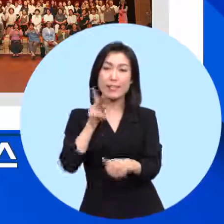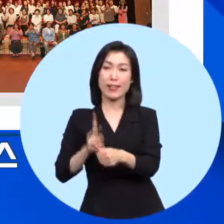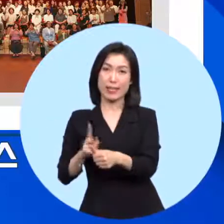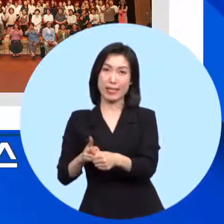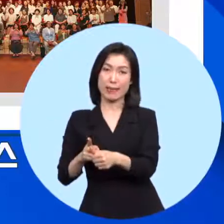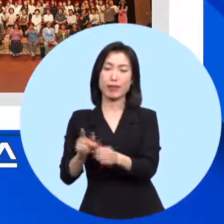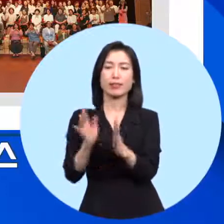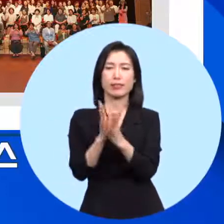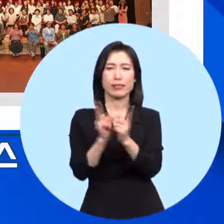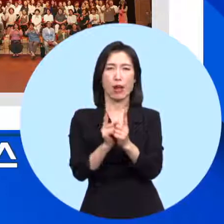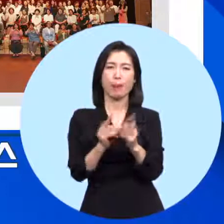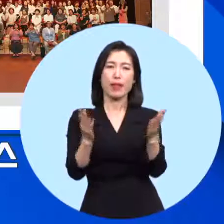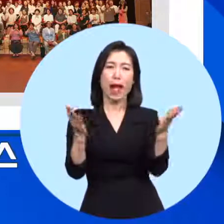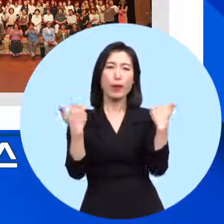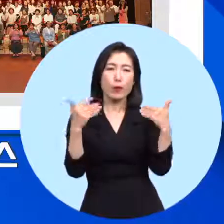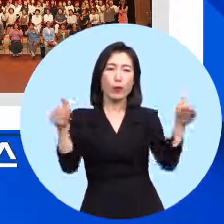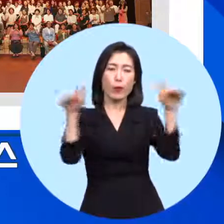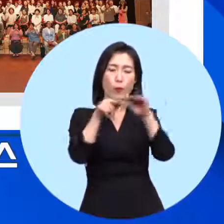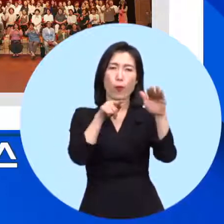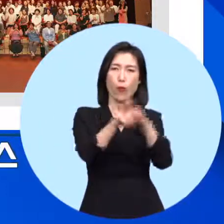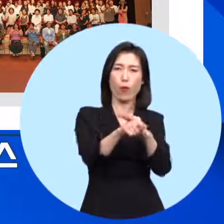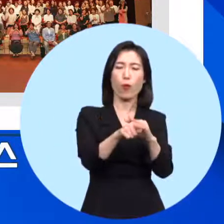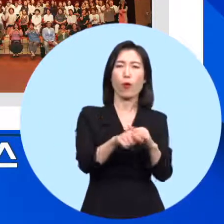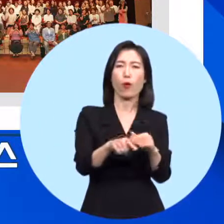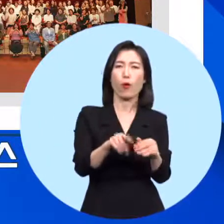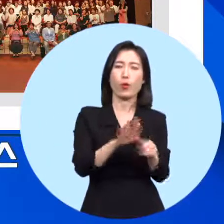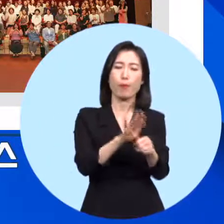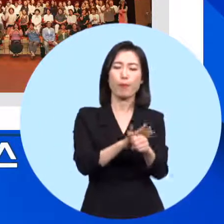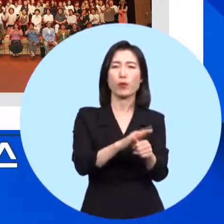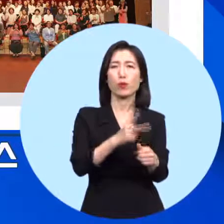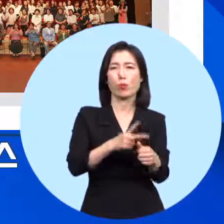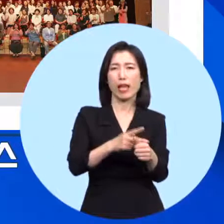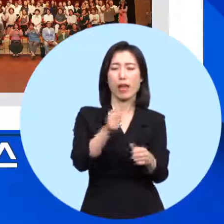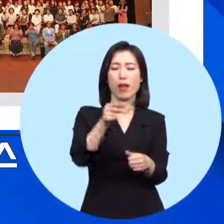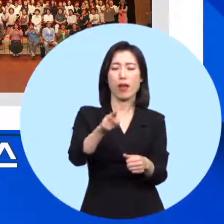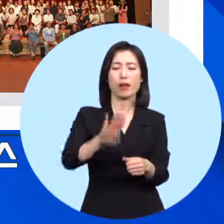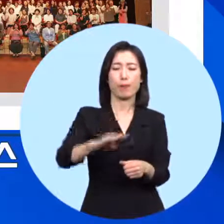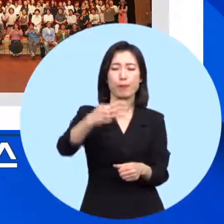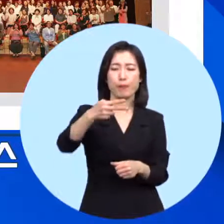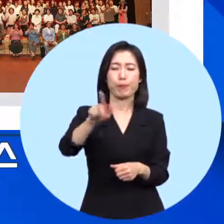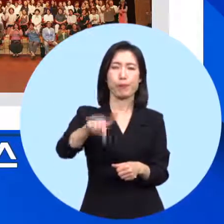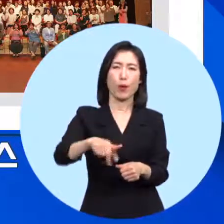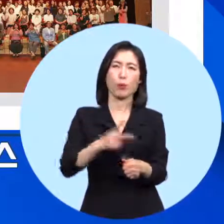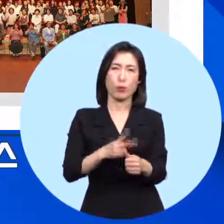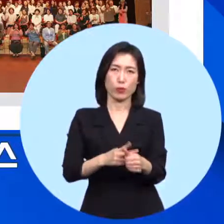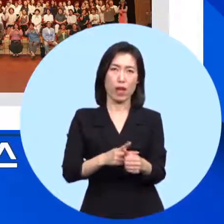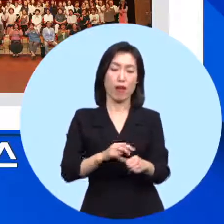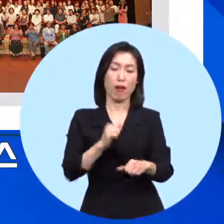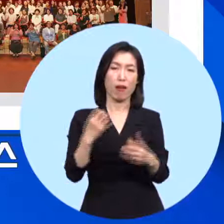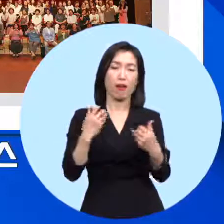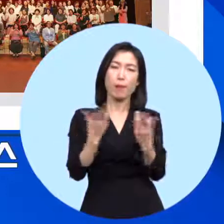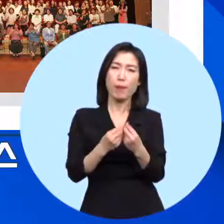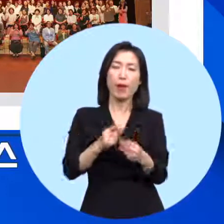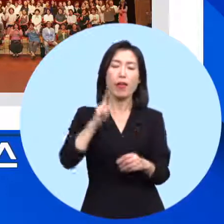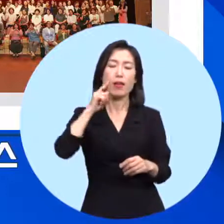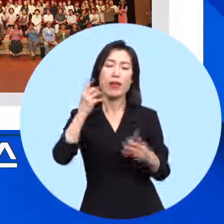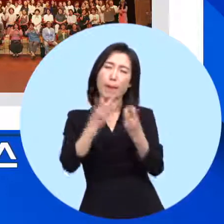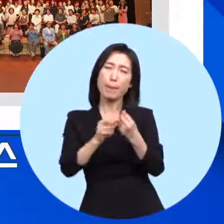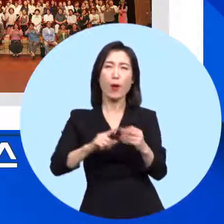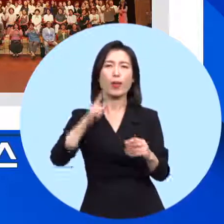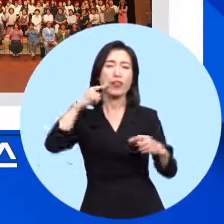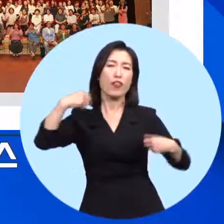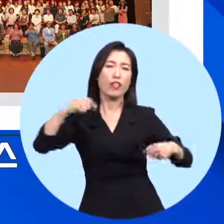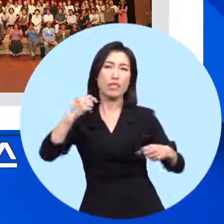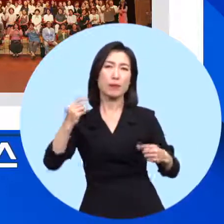협력교사가 직접 교과 시간에 들어가서 협력교사의 역할을 하는 것입니다. 예를 들면 연극 배우가